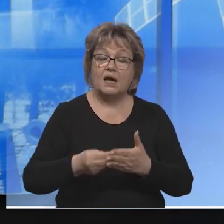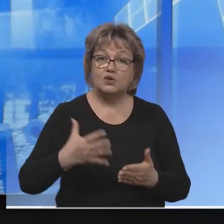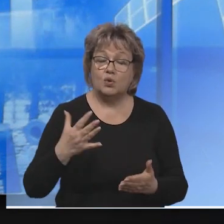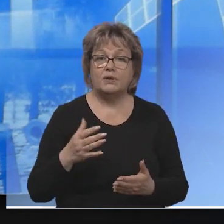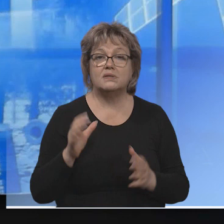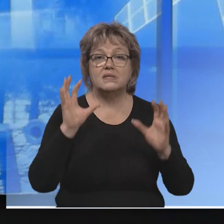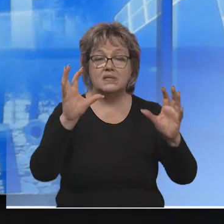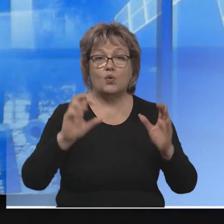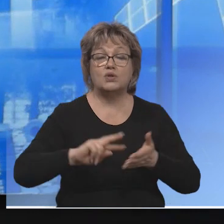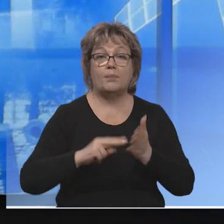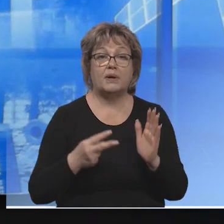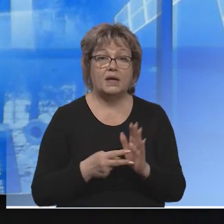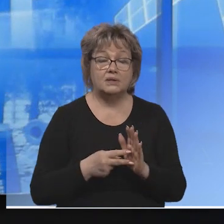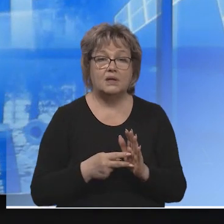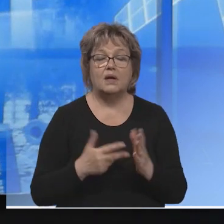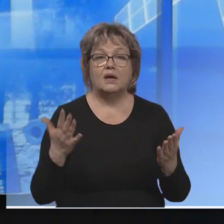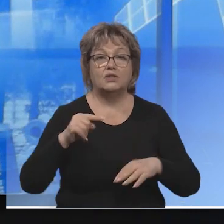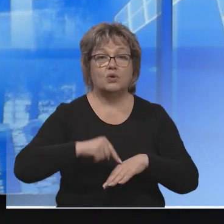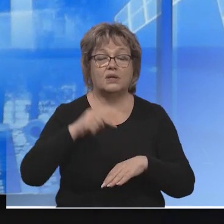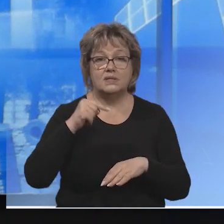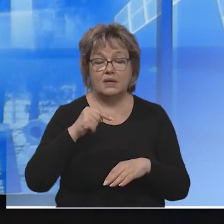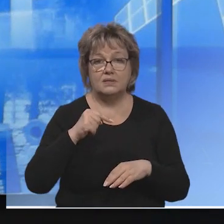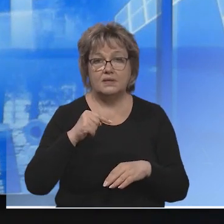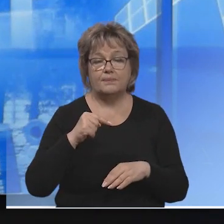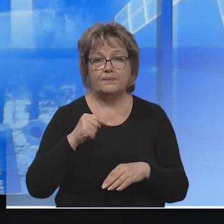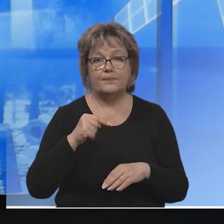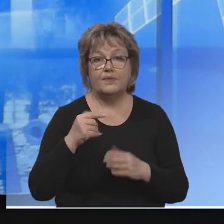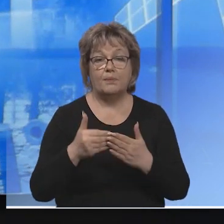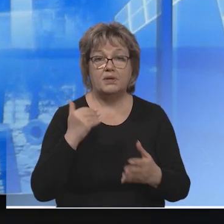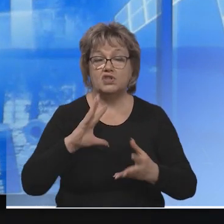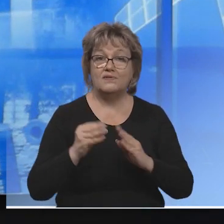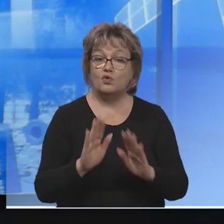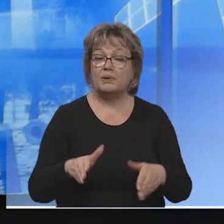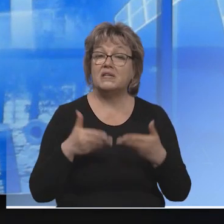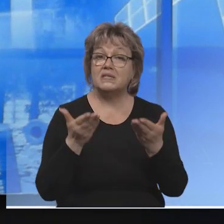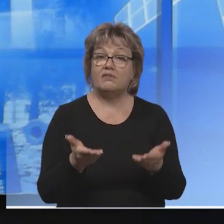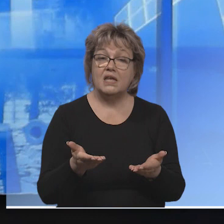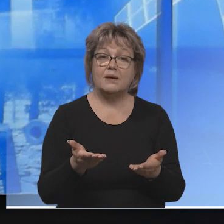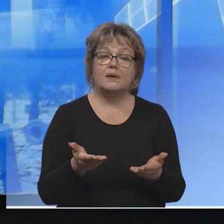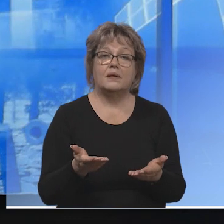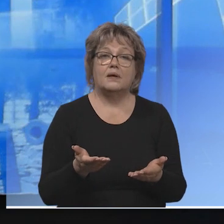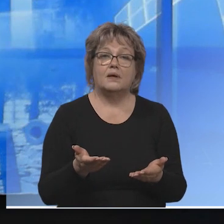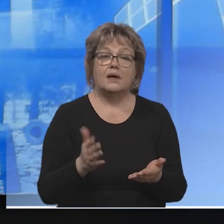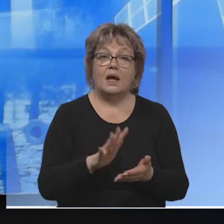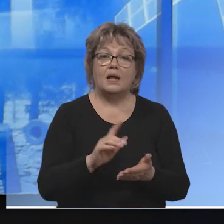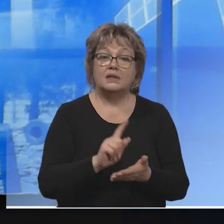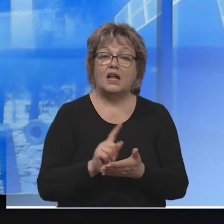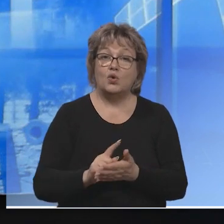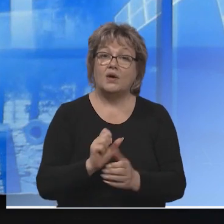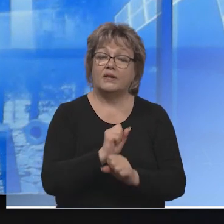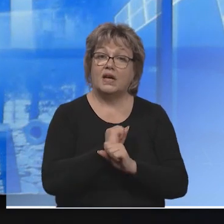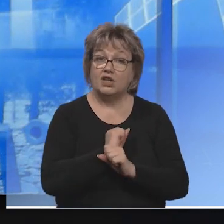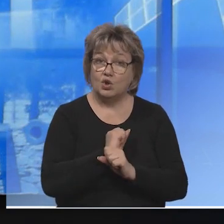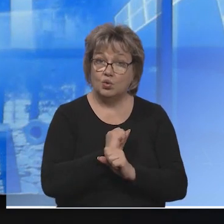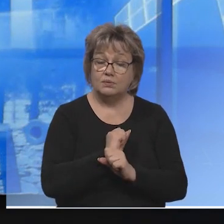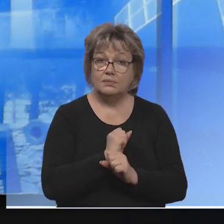этот законопроект, который касается, прежде всего, предоставления налоговых